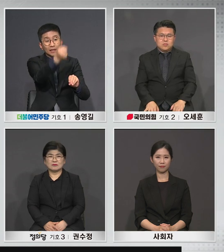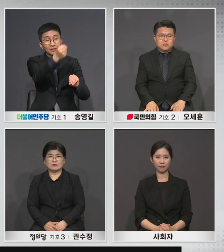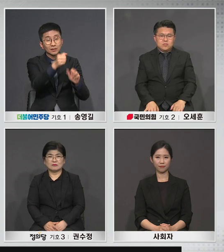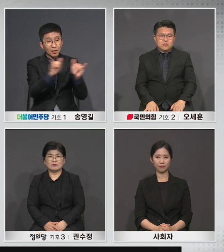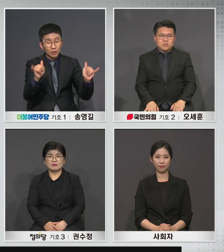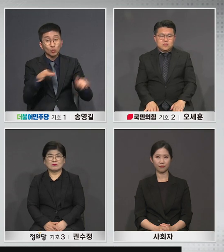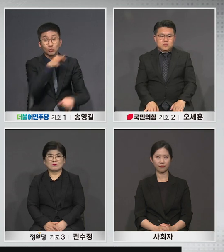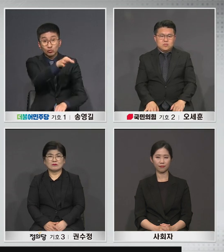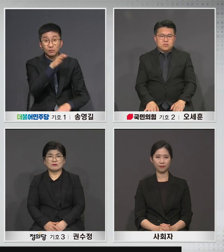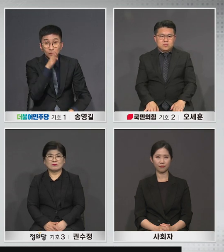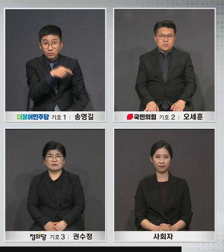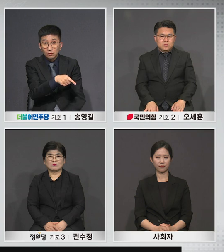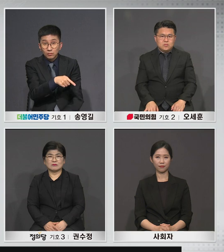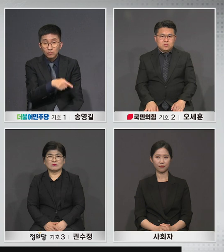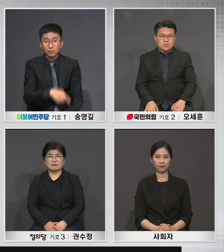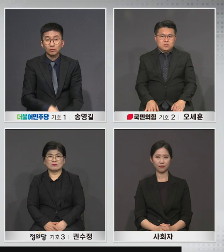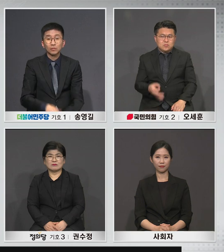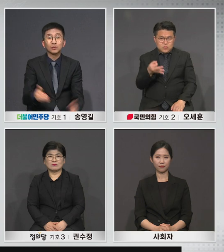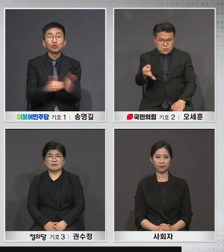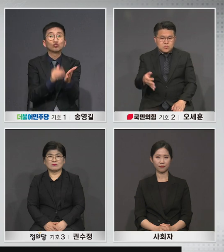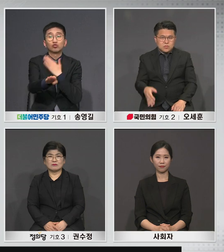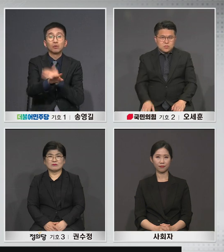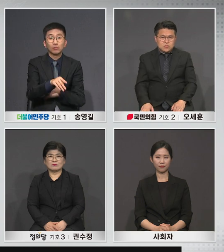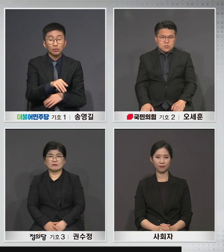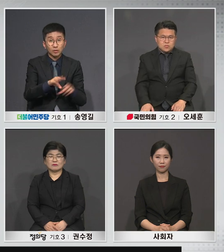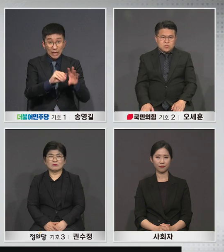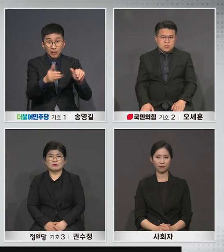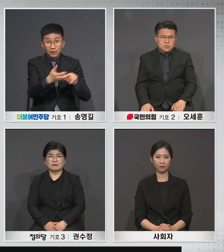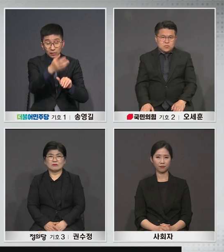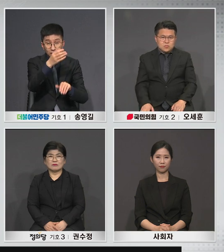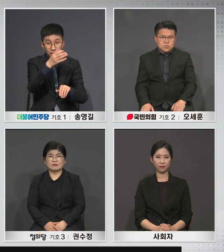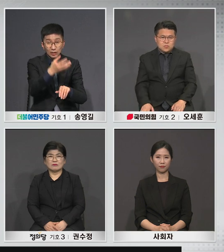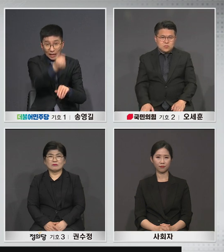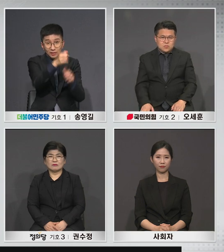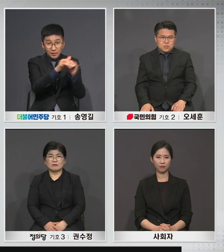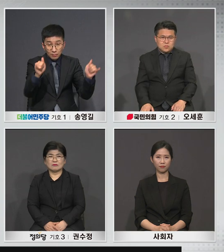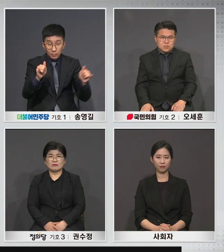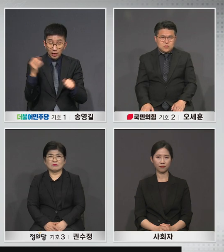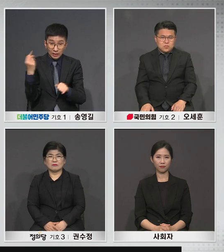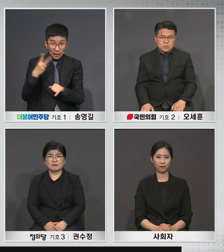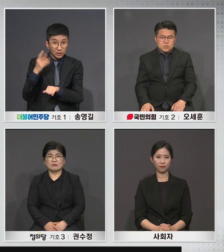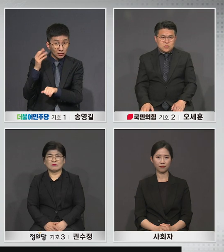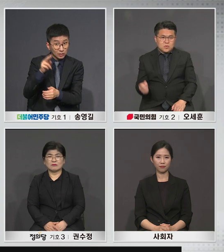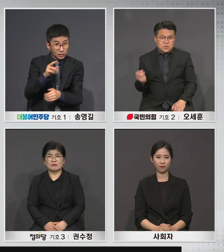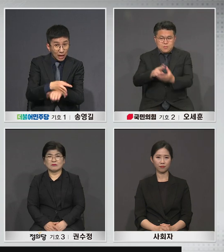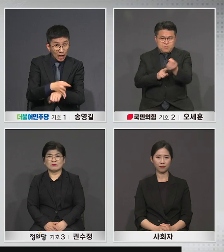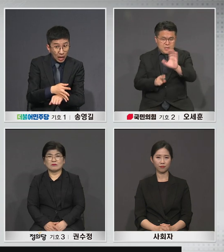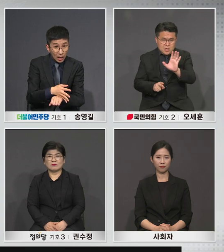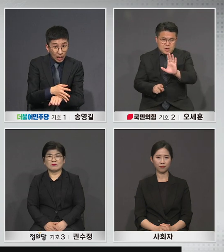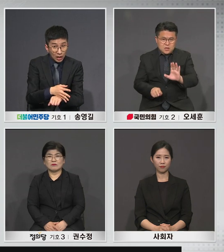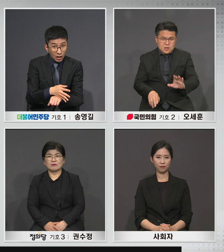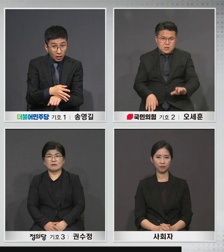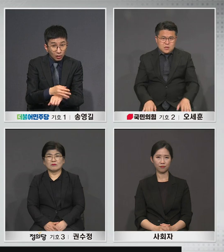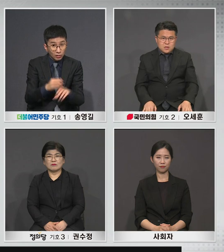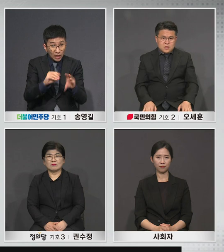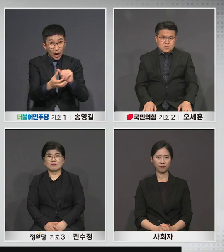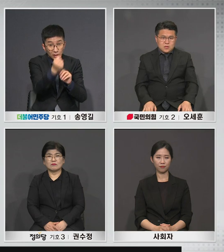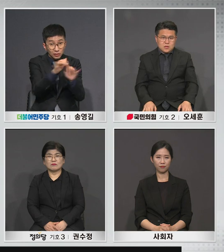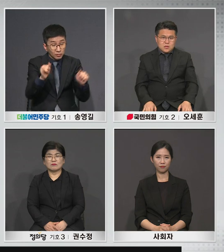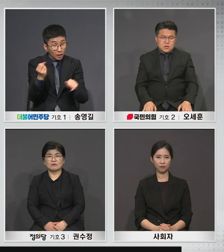되죠. 내야 되죠. 나중에 끝나고 나면 토지주가 다시 사가는 거죠. 토지주한테 팔 일은 없죠. 토지주가 안 산다고요?